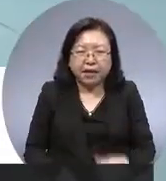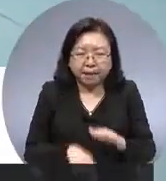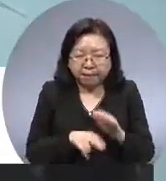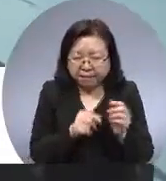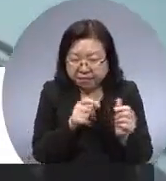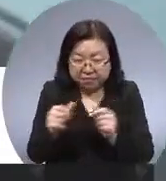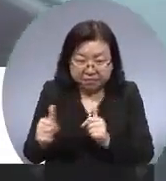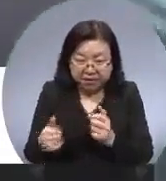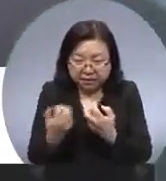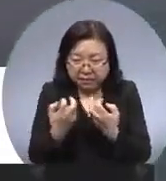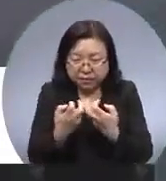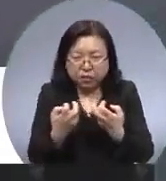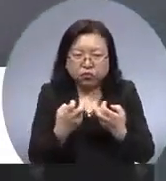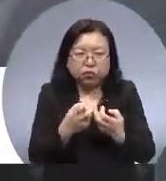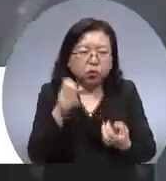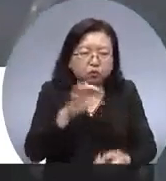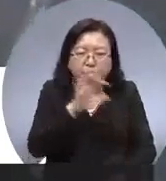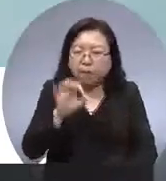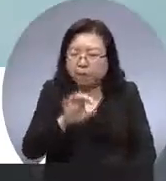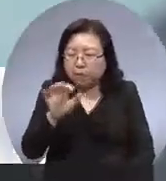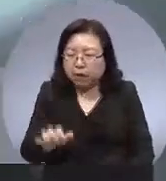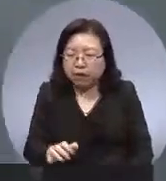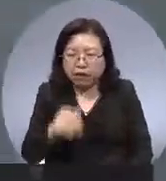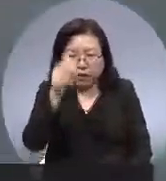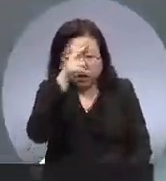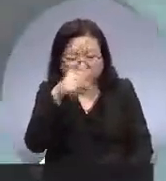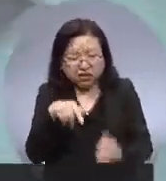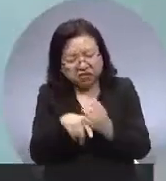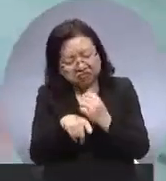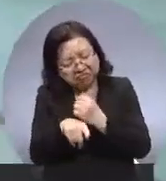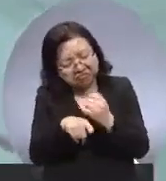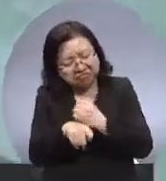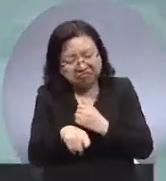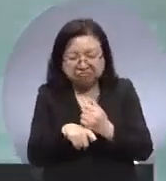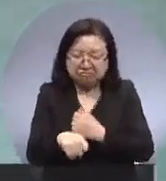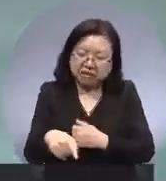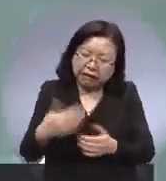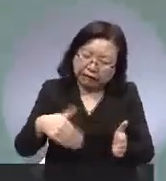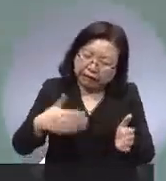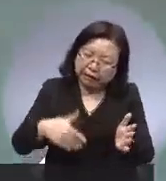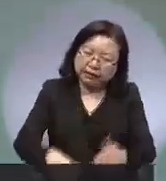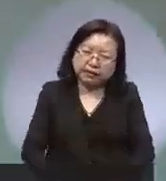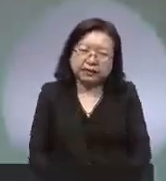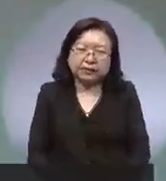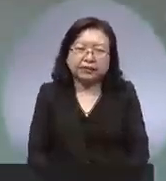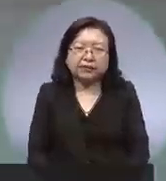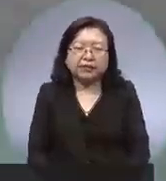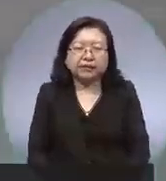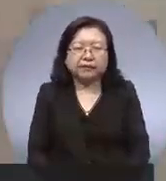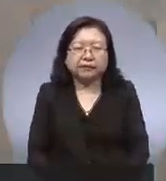범행을 저질렀는데 경찰 수사는 지지부진 합니다 김훈 초 기자입니다